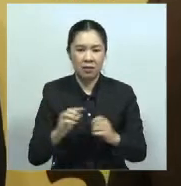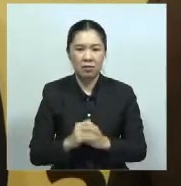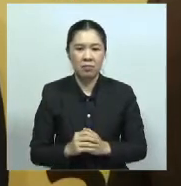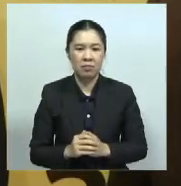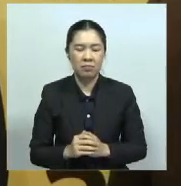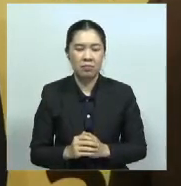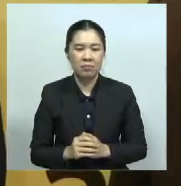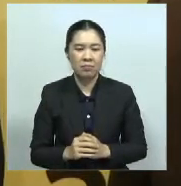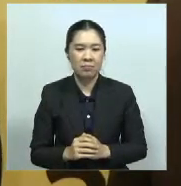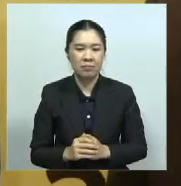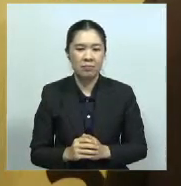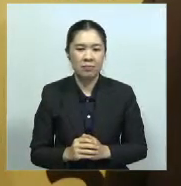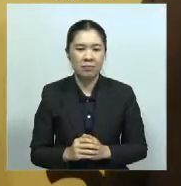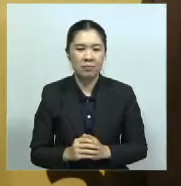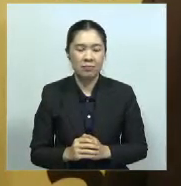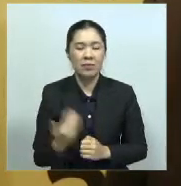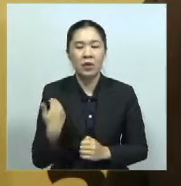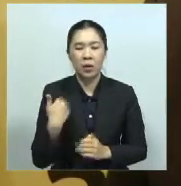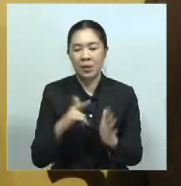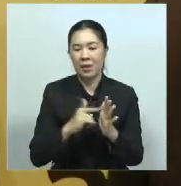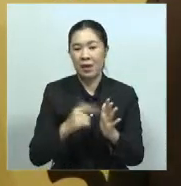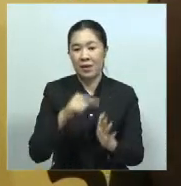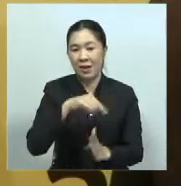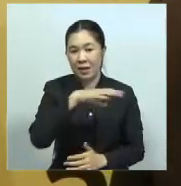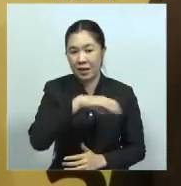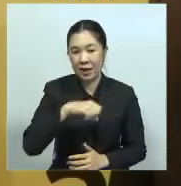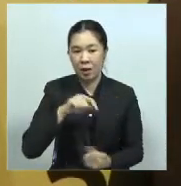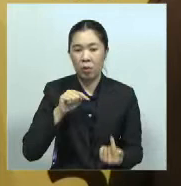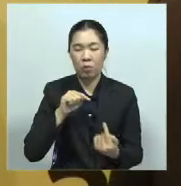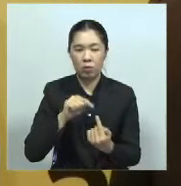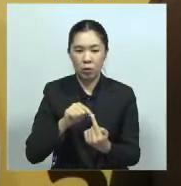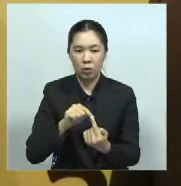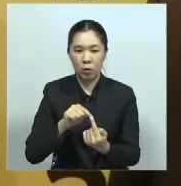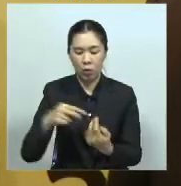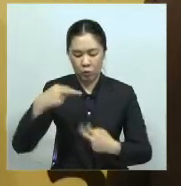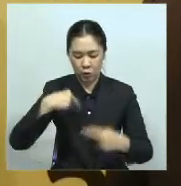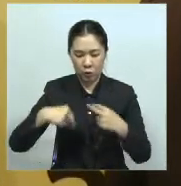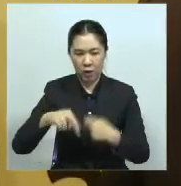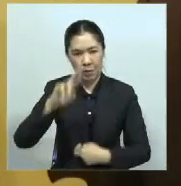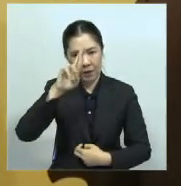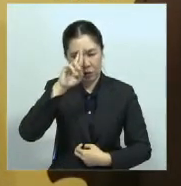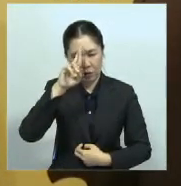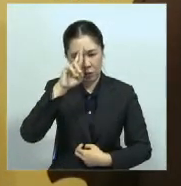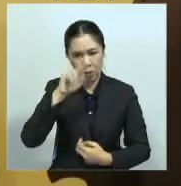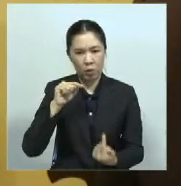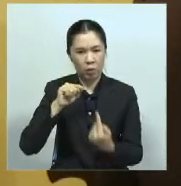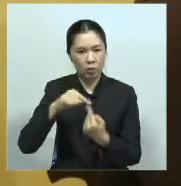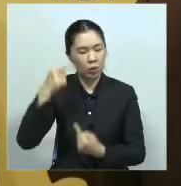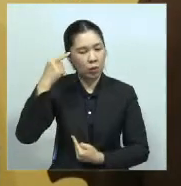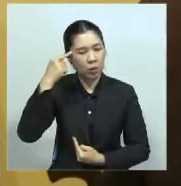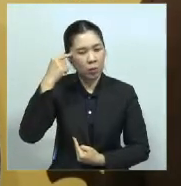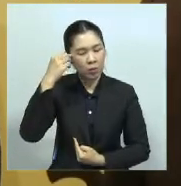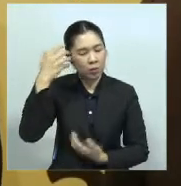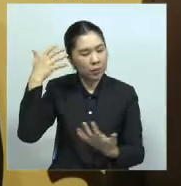วอื่นเช่นทรามาดอลพวกนี้อาจจะไม่ใช่เป็นยาเสพติดโดยตรงเป็นยารักษาโรคเป็นยาที่ออกฤทธิ์ต่อจิตประสาท